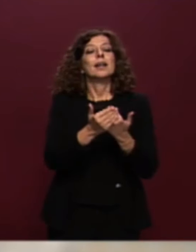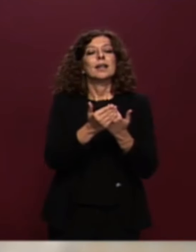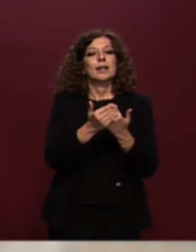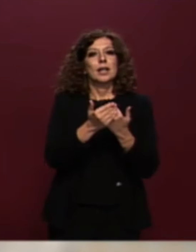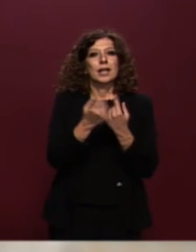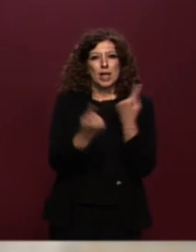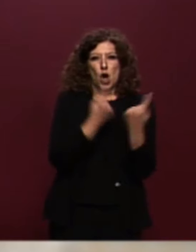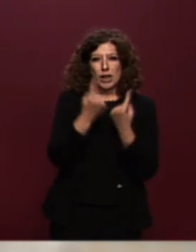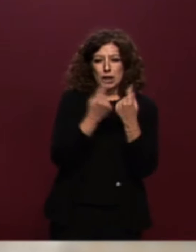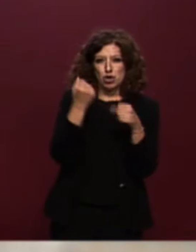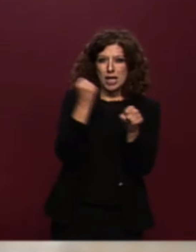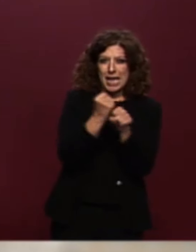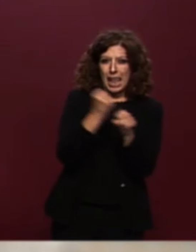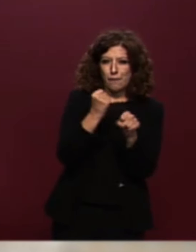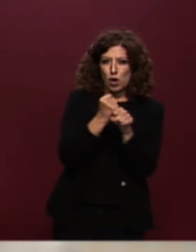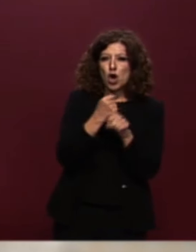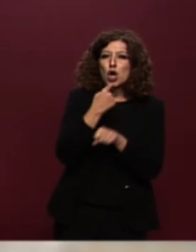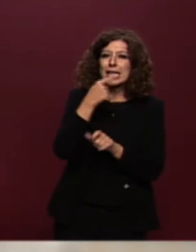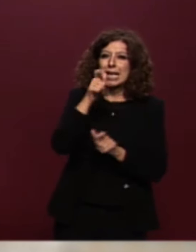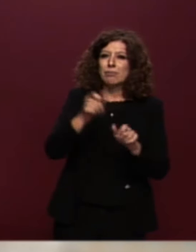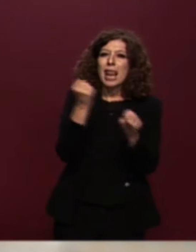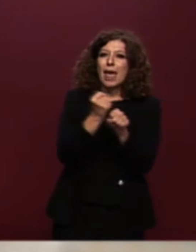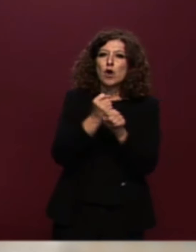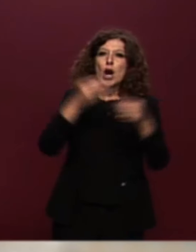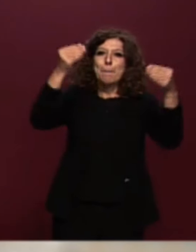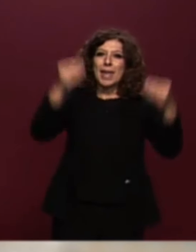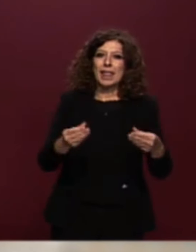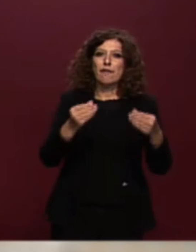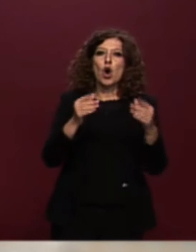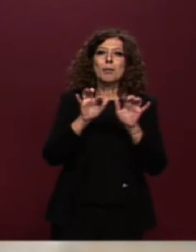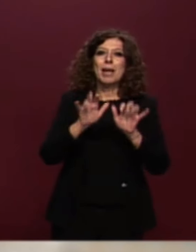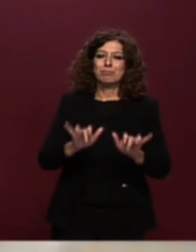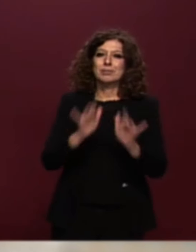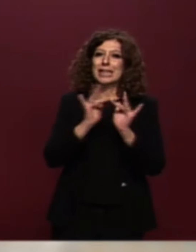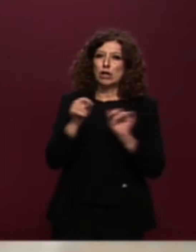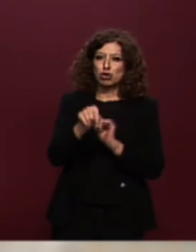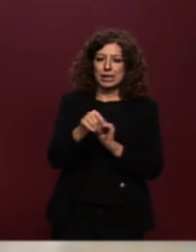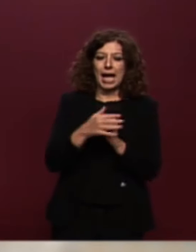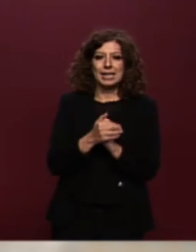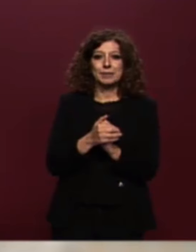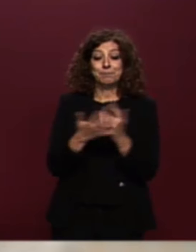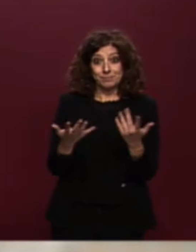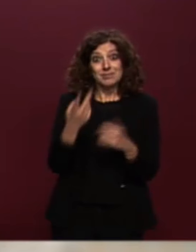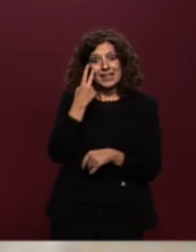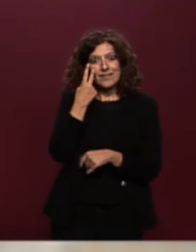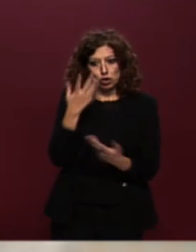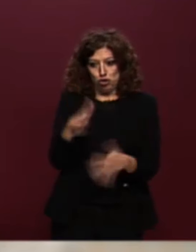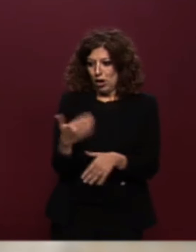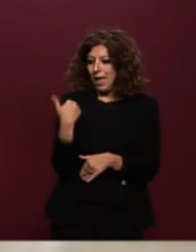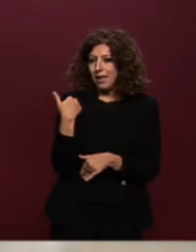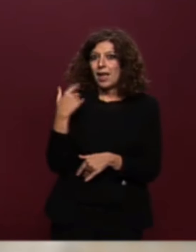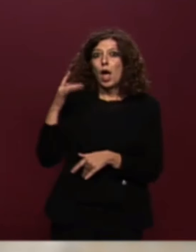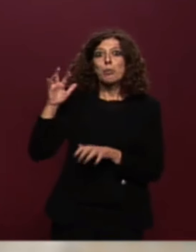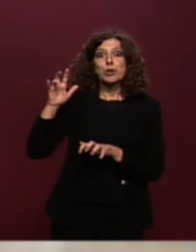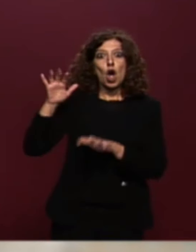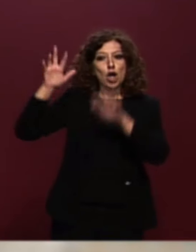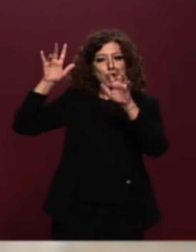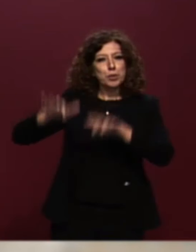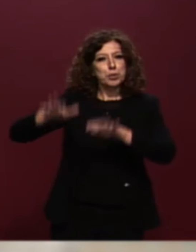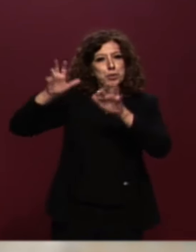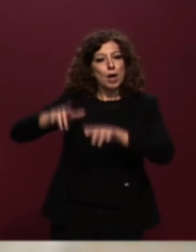digitali. Un'urgenza che abbiamo recentemente avuto davanti ai nostri occhi nei giorni di pioggia incessante a